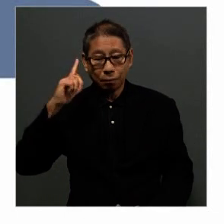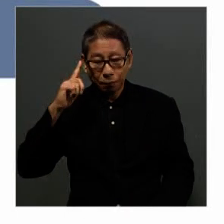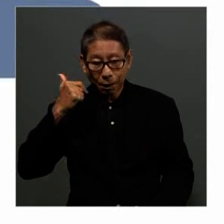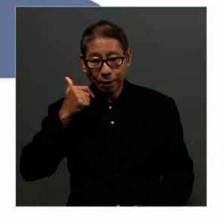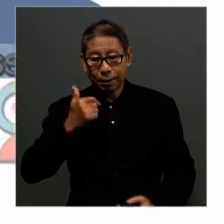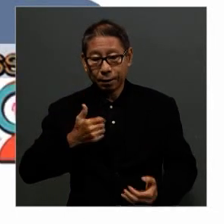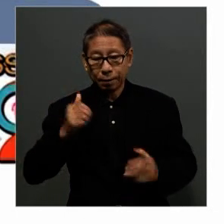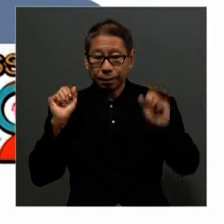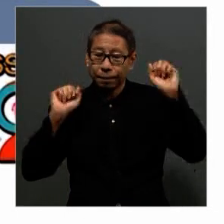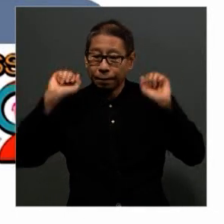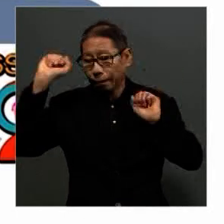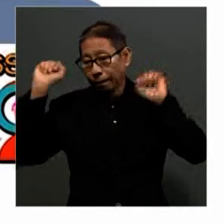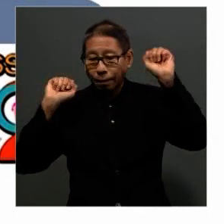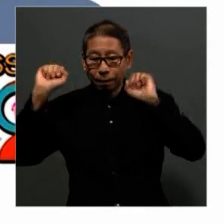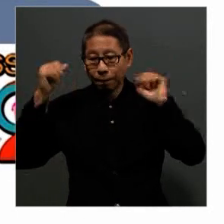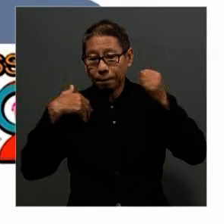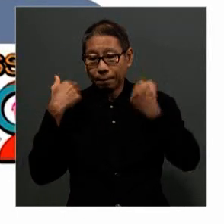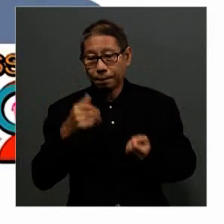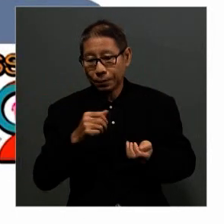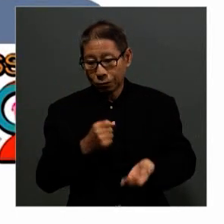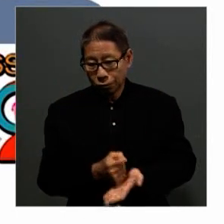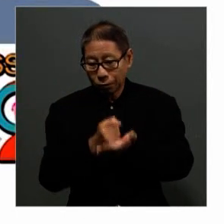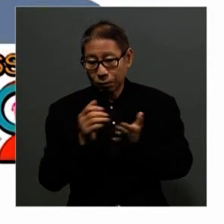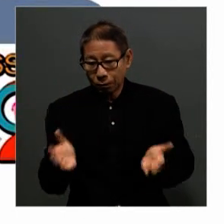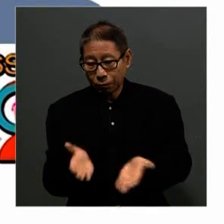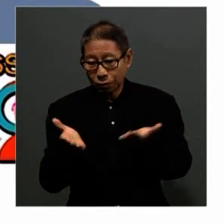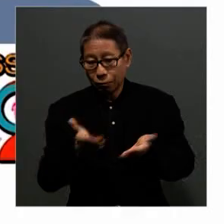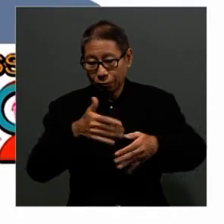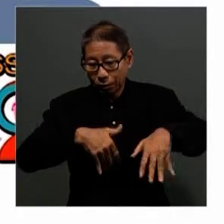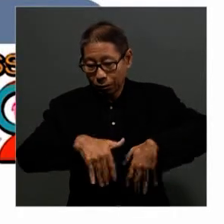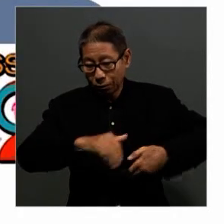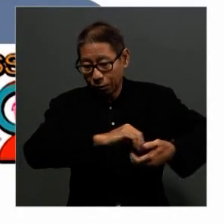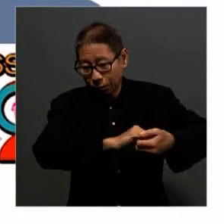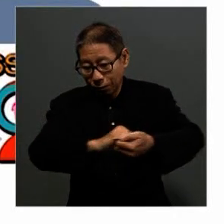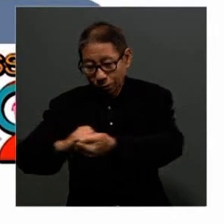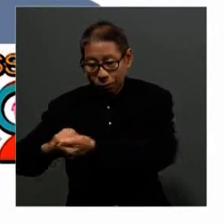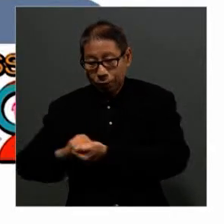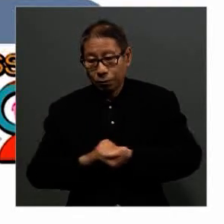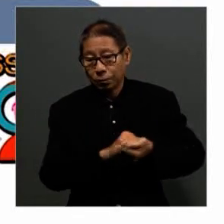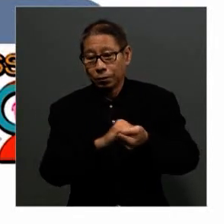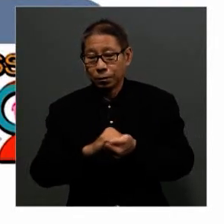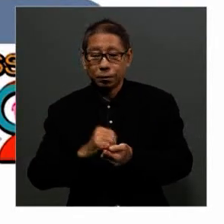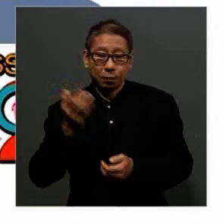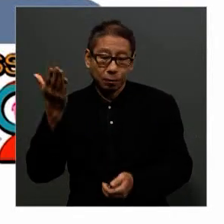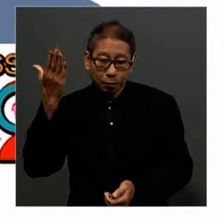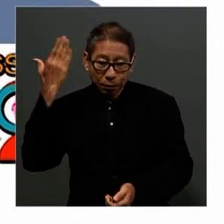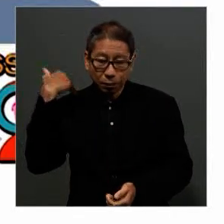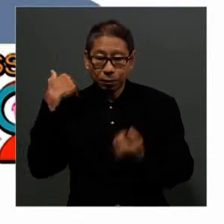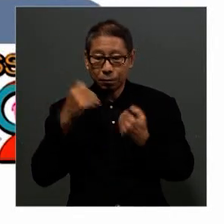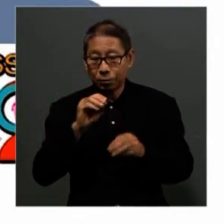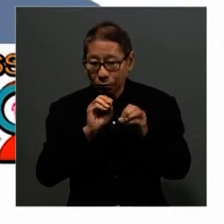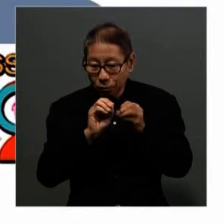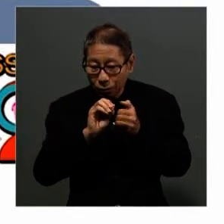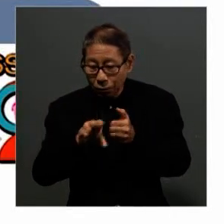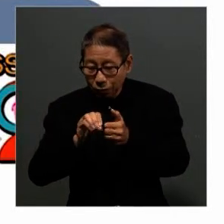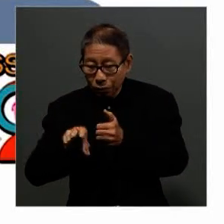รูปธรรมแล้วก็สามารถนำโครงการไปขับเคลื่อนในพื้นที่ให้ประชาชนเข้ามามีส่วนร่วมได้อย่างช่วงที่ผ่านมาเน้นการให้ความรู้ส่ง